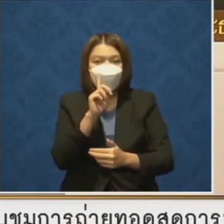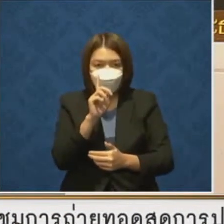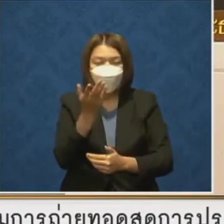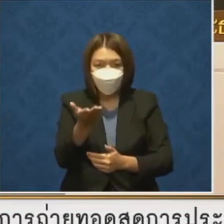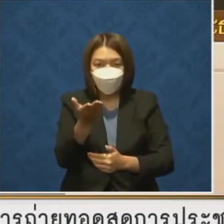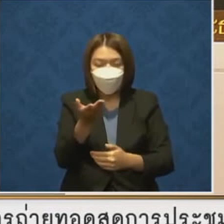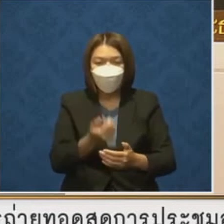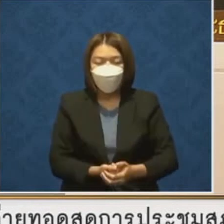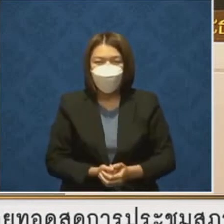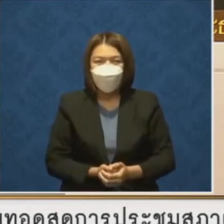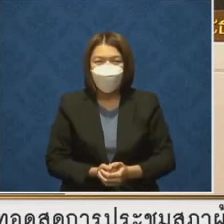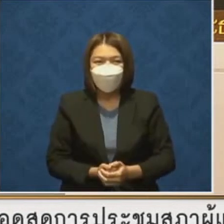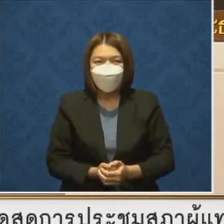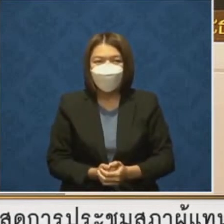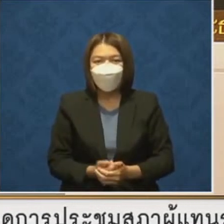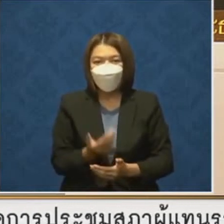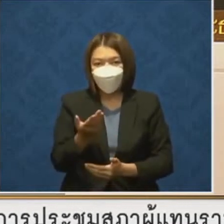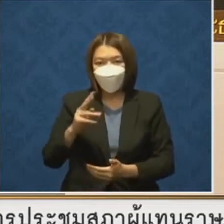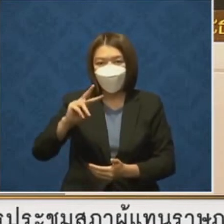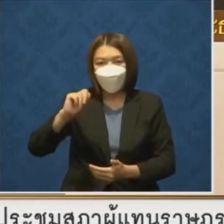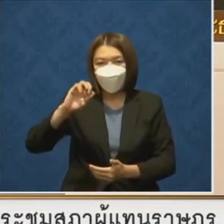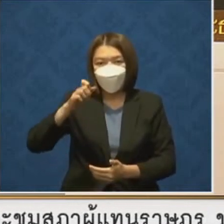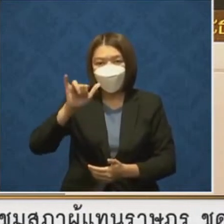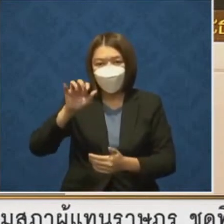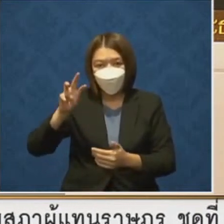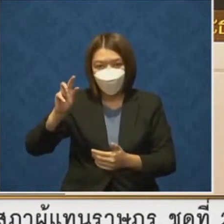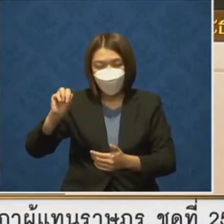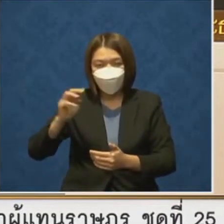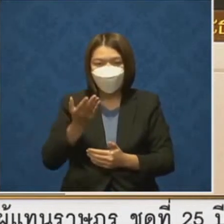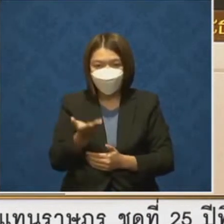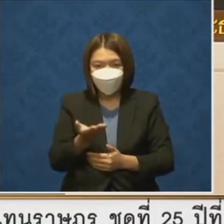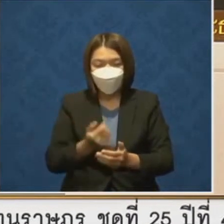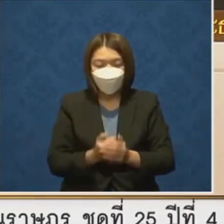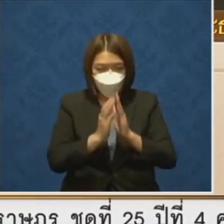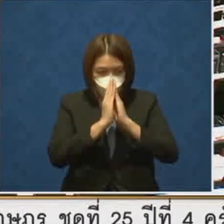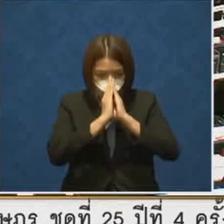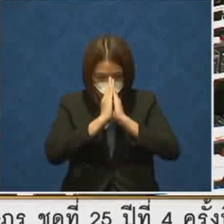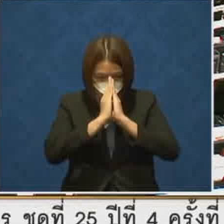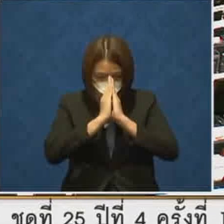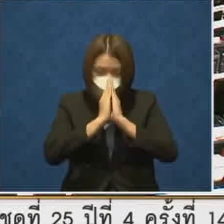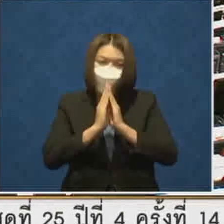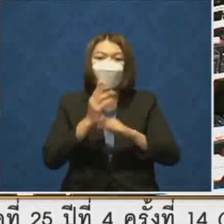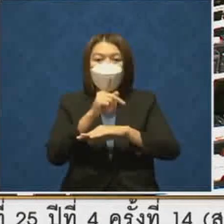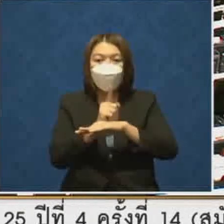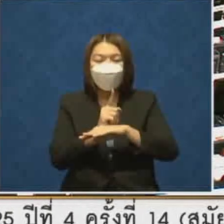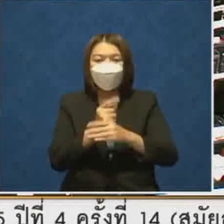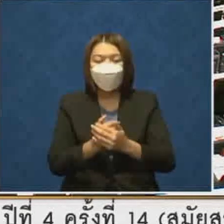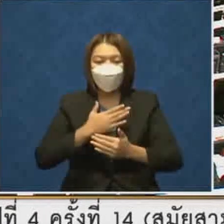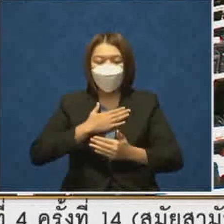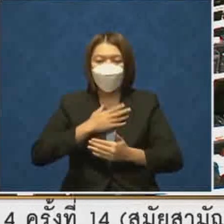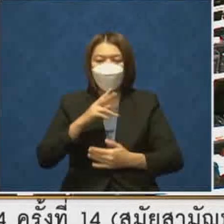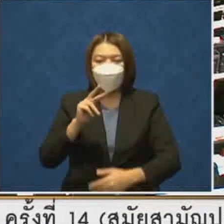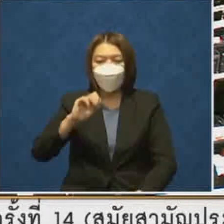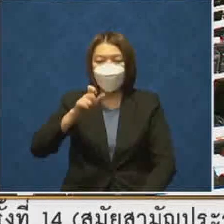นะจ๊ะเดี๋ยวจะเอาไปปรับใช้นะจ๊ะ ใช่เป็นคำพูดมาตรฐานไม่มีราคาไม่มีราคาไม่มีความหมายอะ